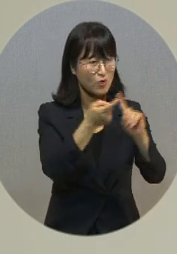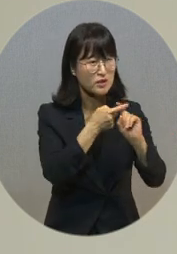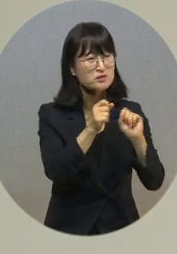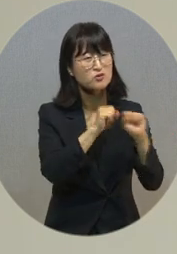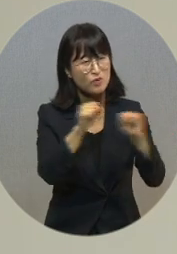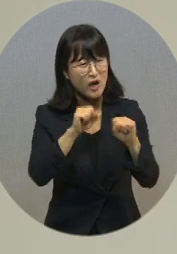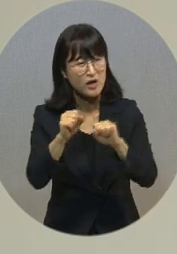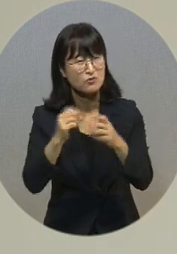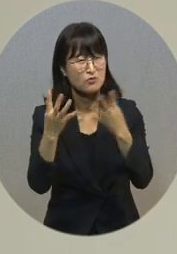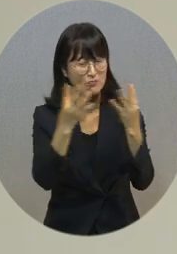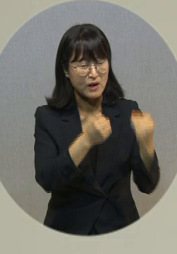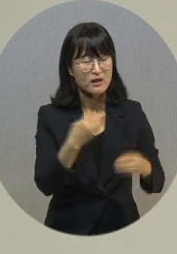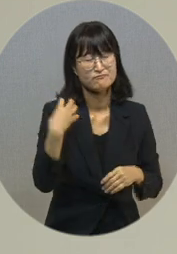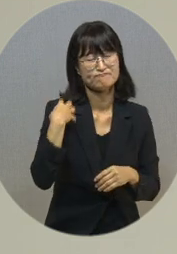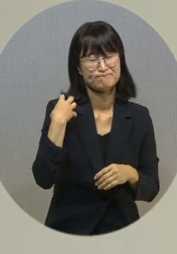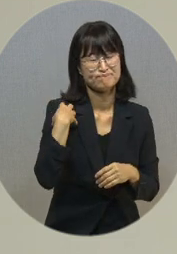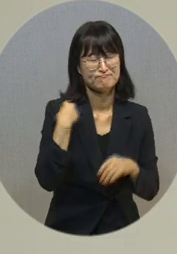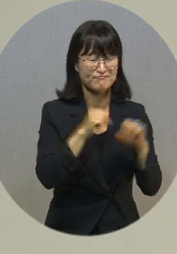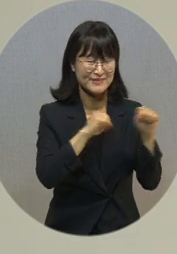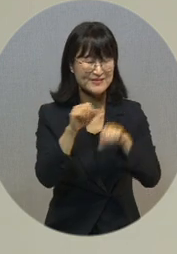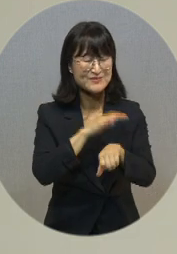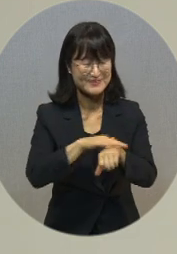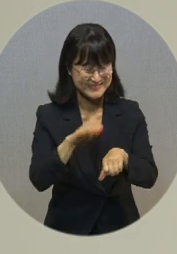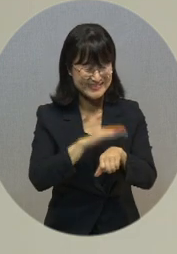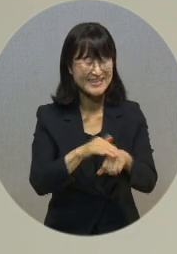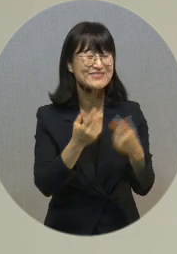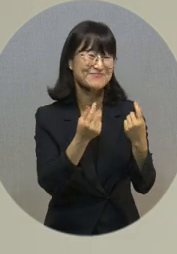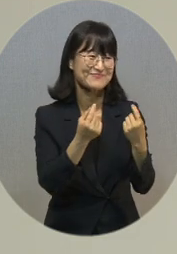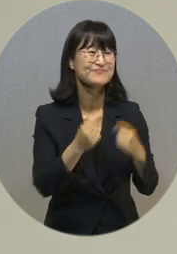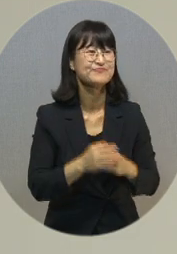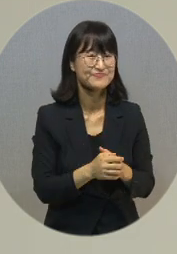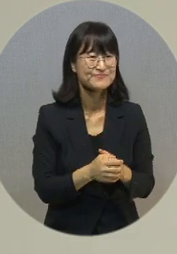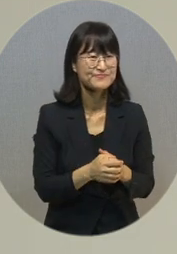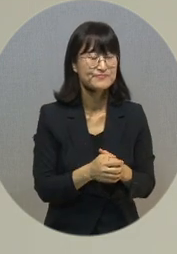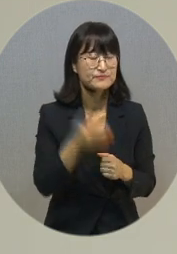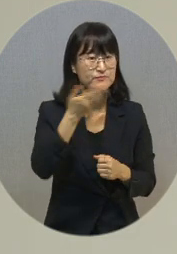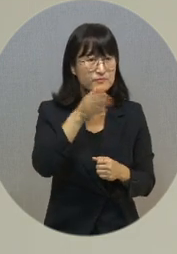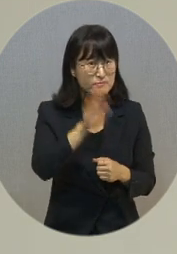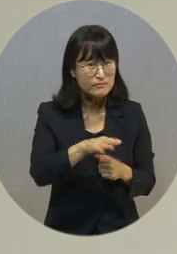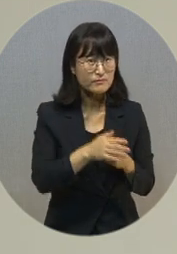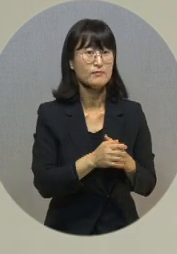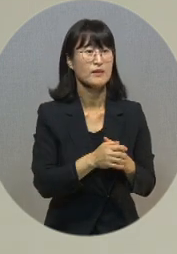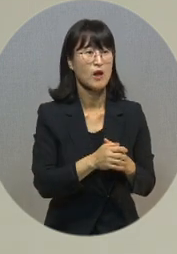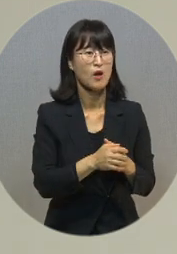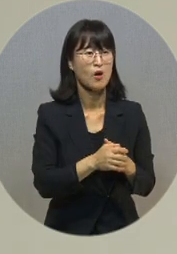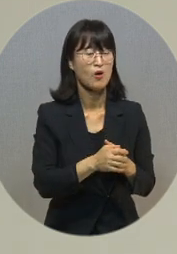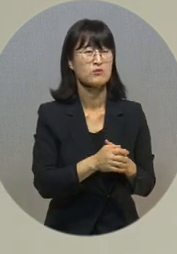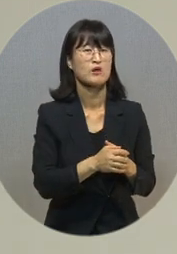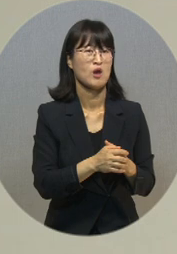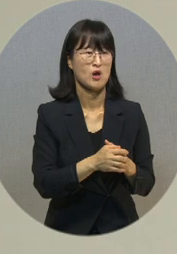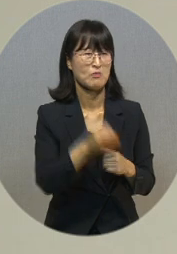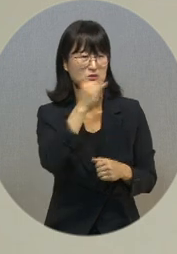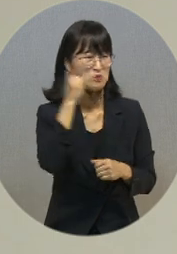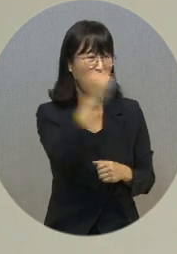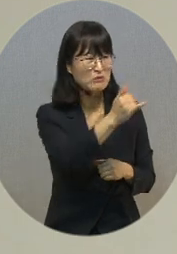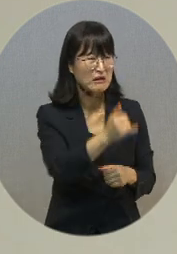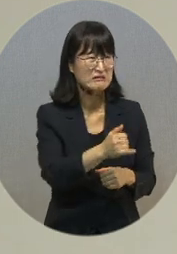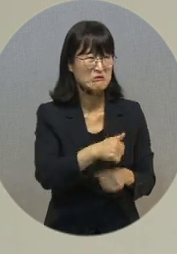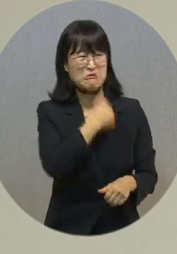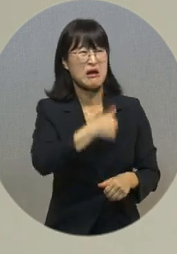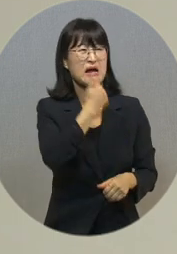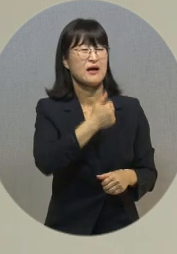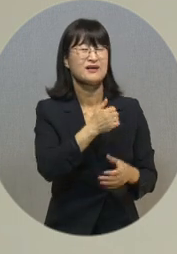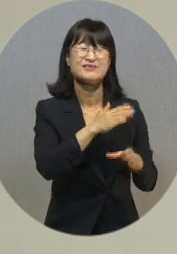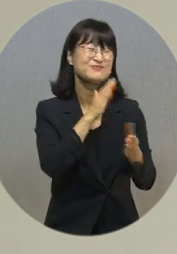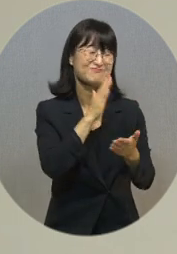또 역할을 해오셨으니까 아마 잘해주실 것 같아요. 그렇다고요. 무조건 전화하고 화내지 마세요. 예. 가끔은